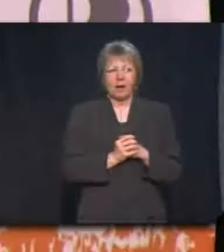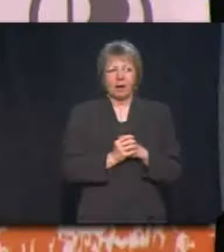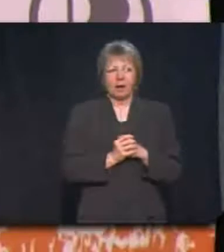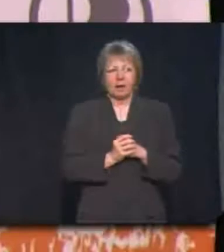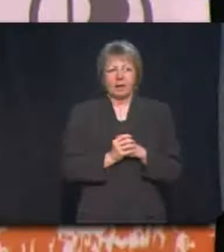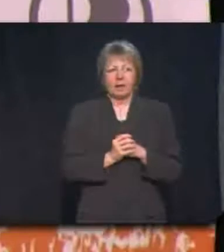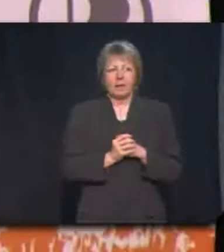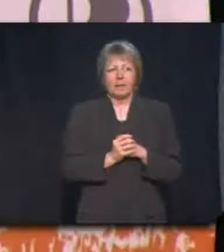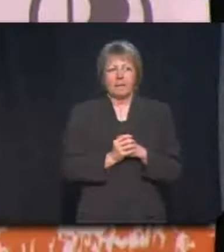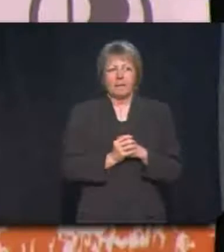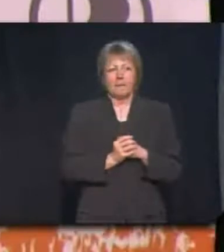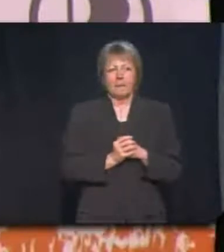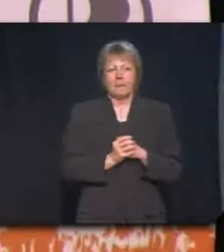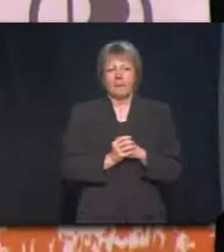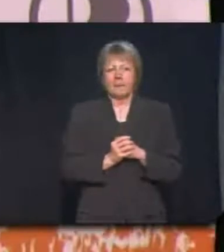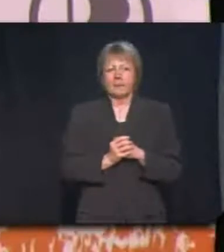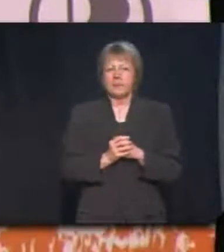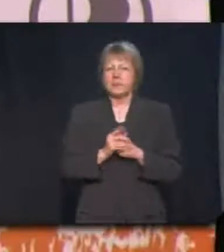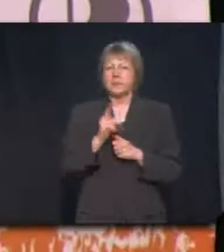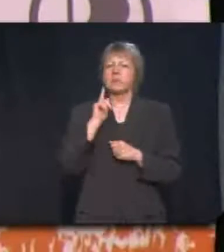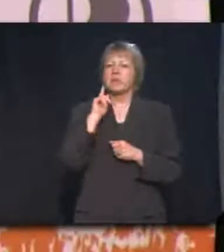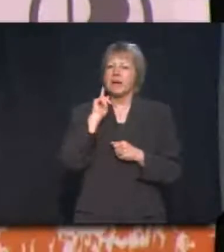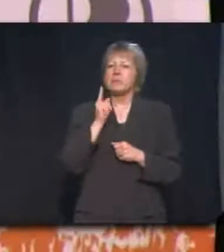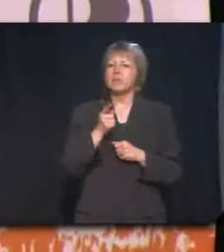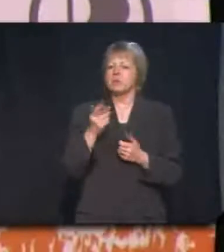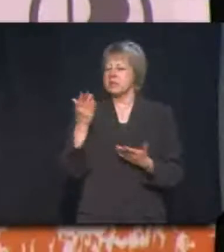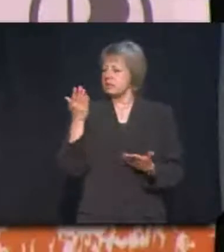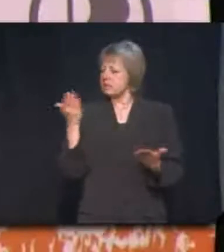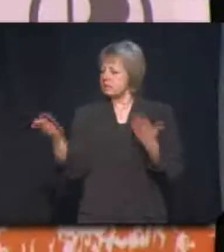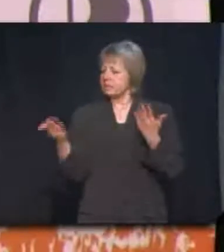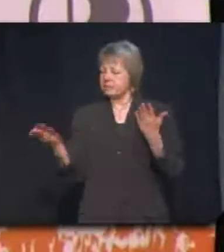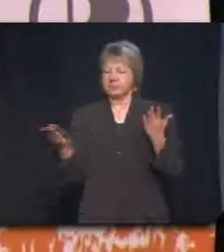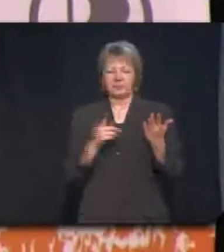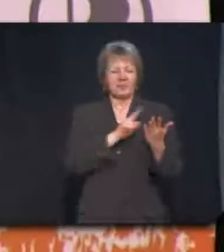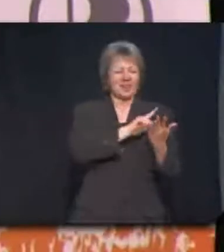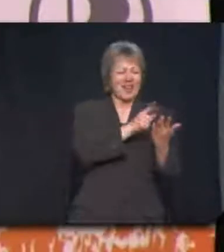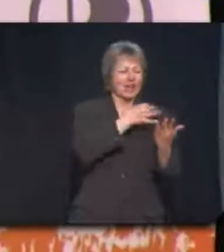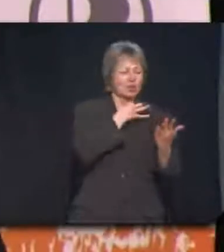doppelt so viele ja wie Nein stimmen